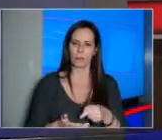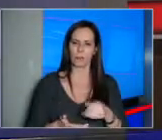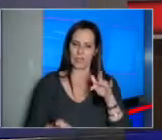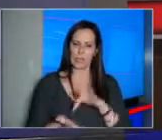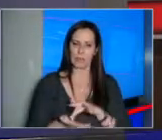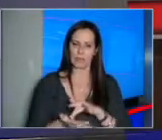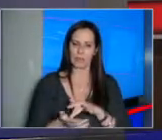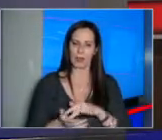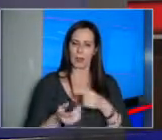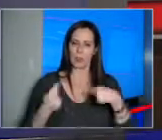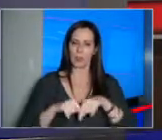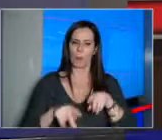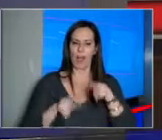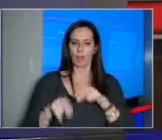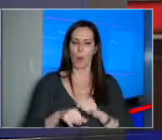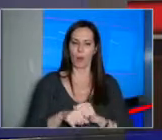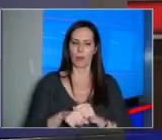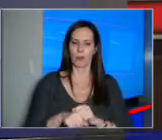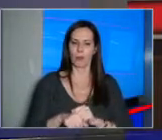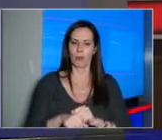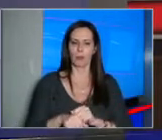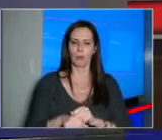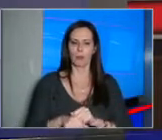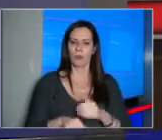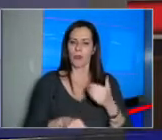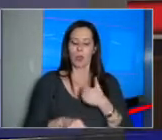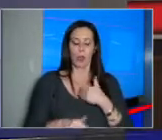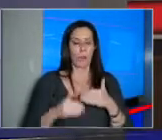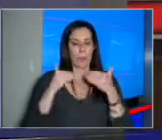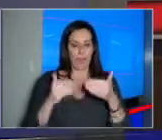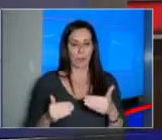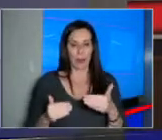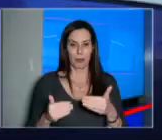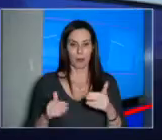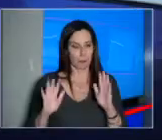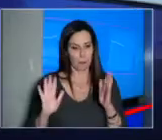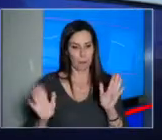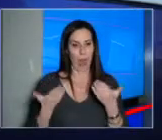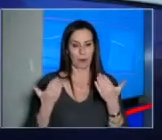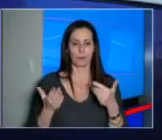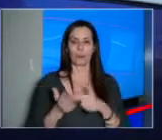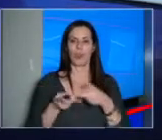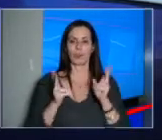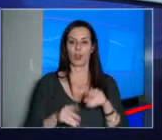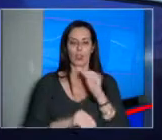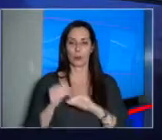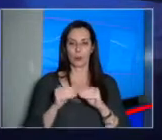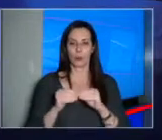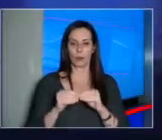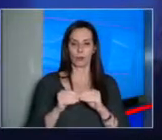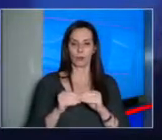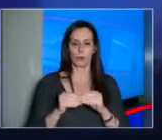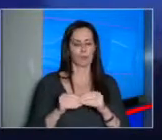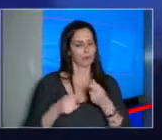שנמצאים בתחום הטיפול שלו. ולענייננו, אנחנו מקדמים בקצב מואץ את האפשרות להשתמש בעזרי